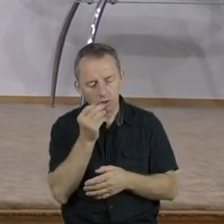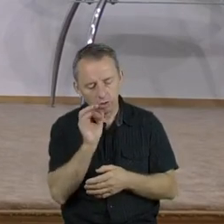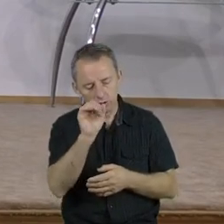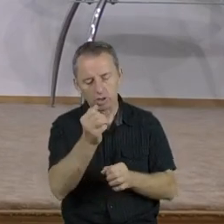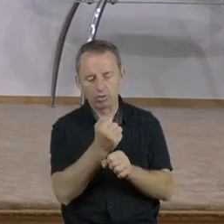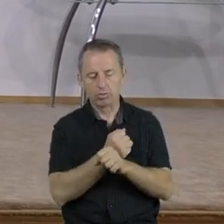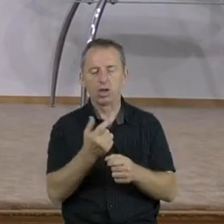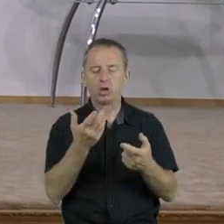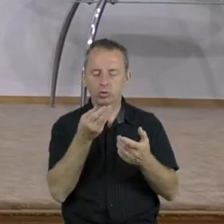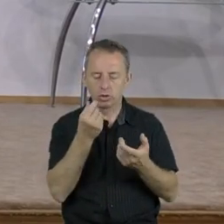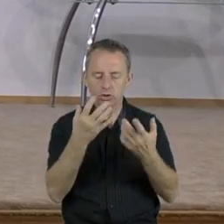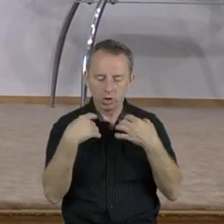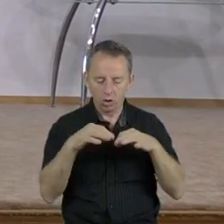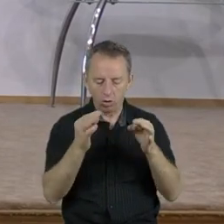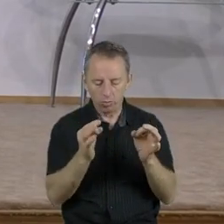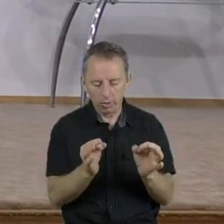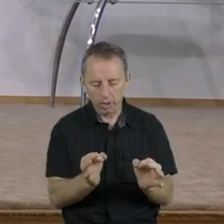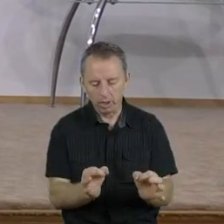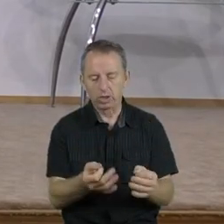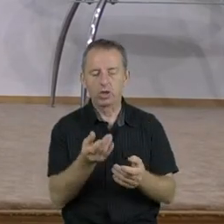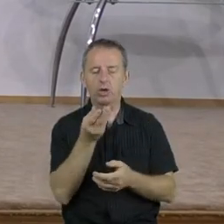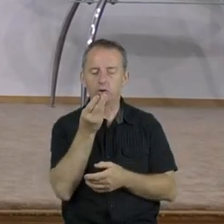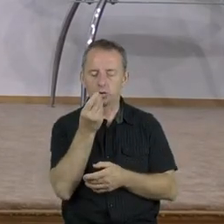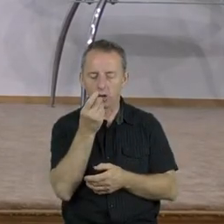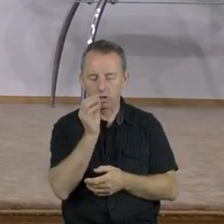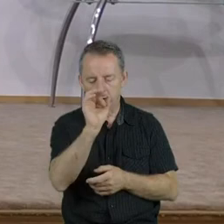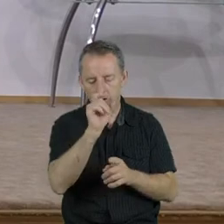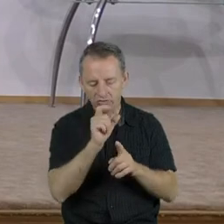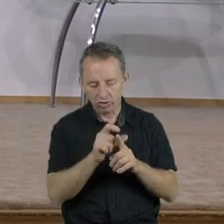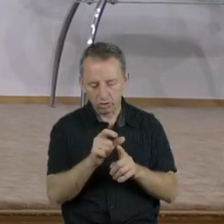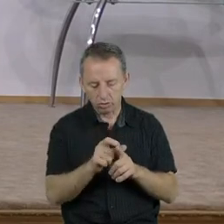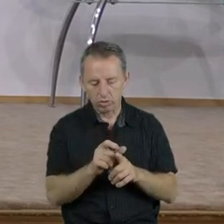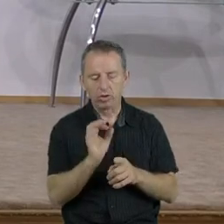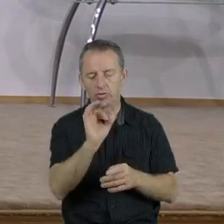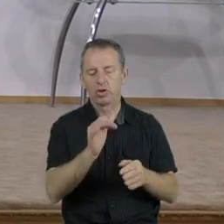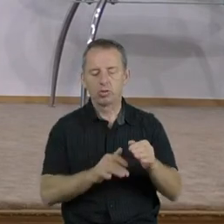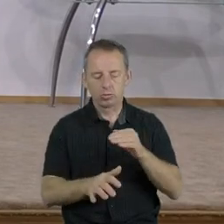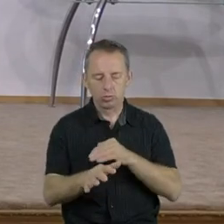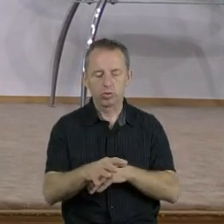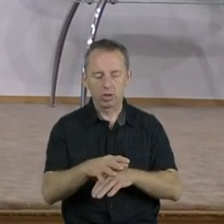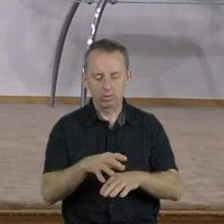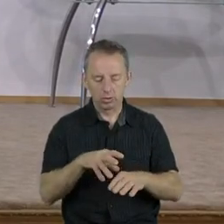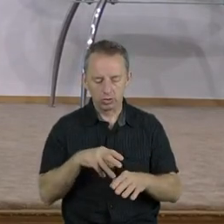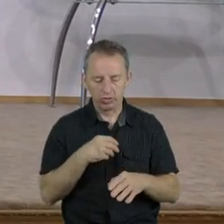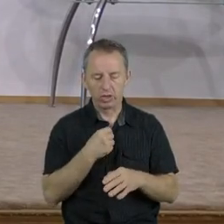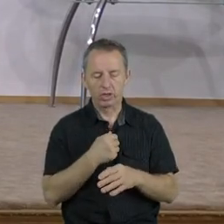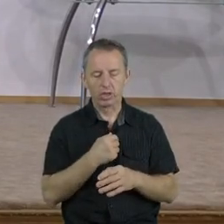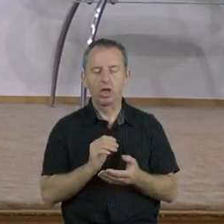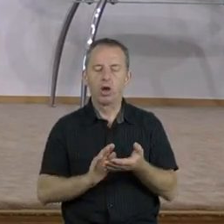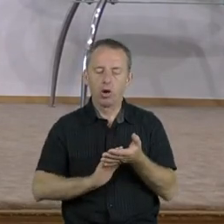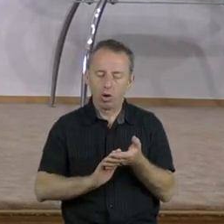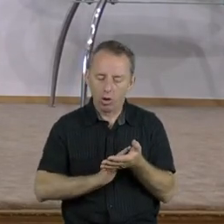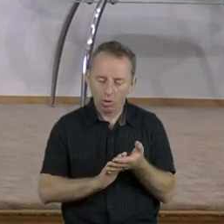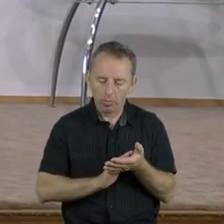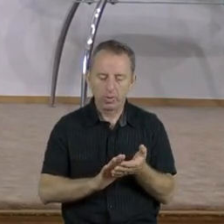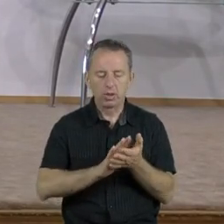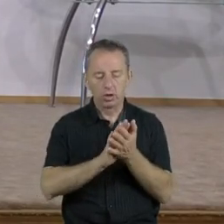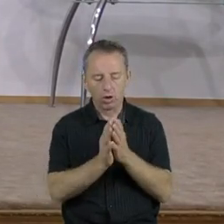się obecnością, cieszyć się Twoim Słowem i Twoim Duchem Świętym. Obmyj nas, Panie.